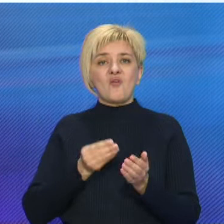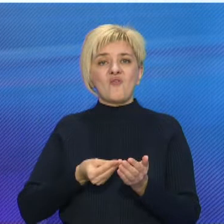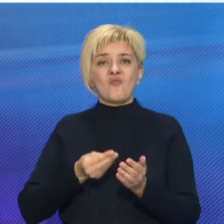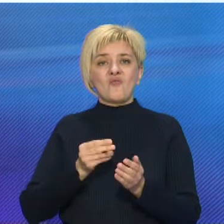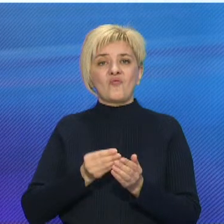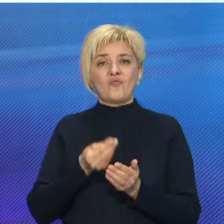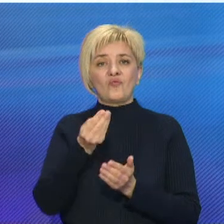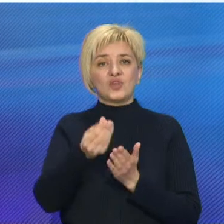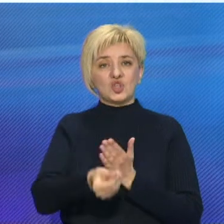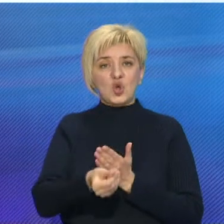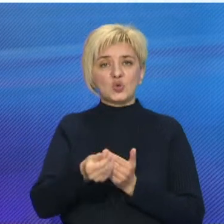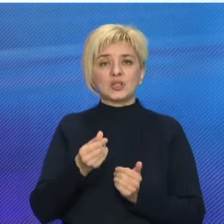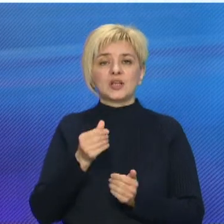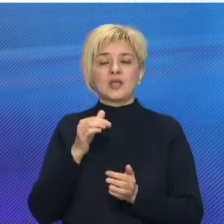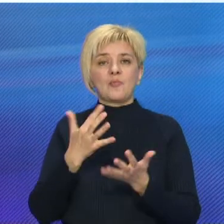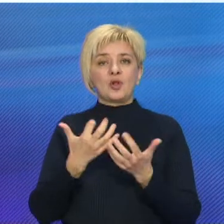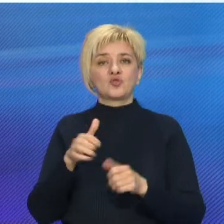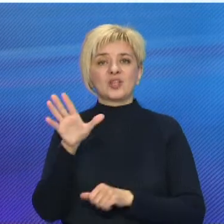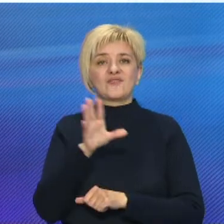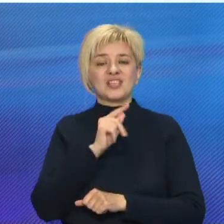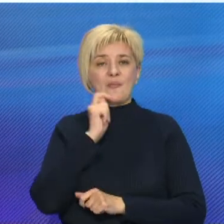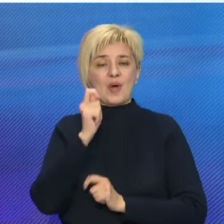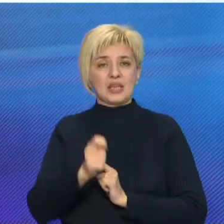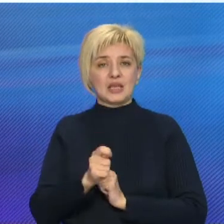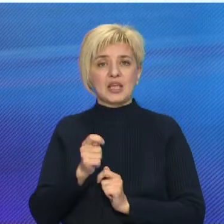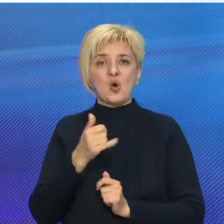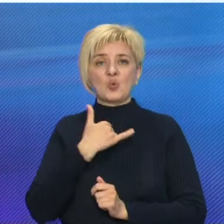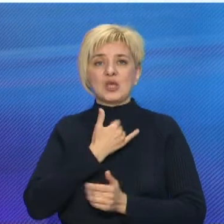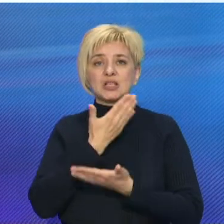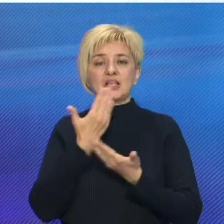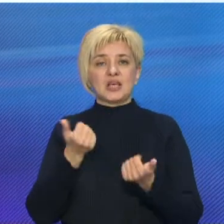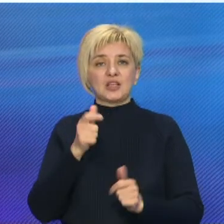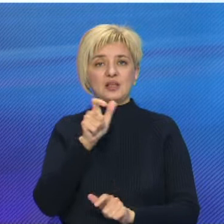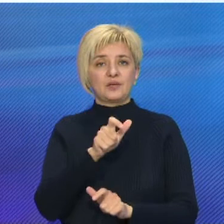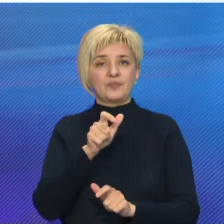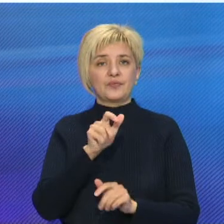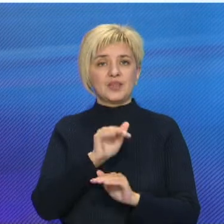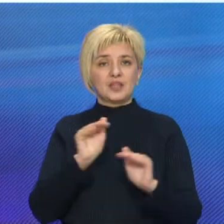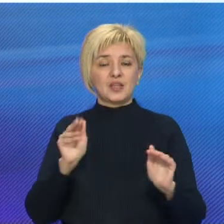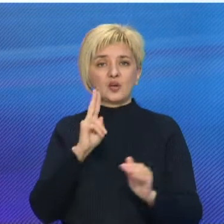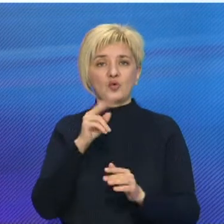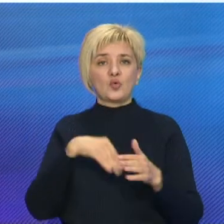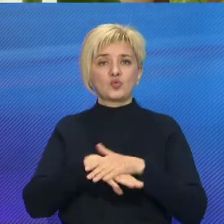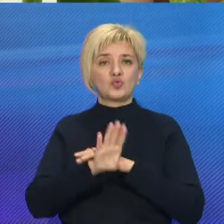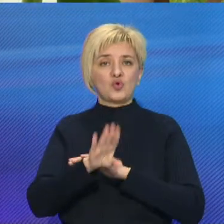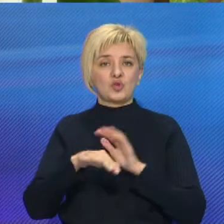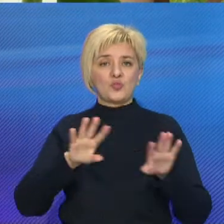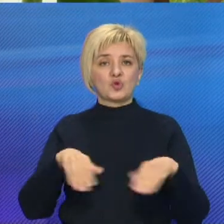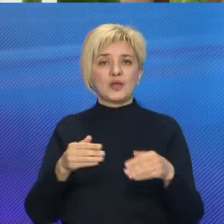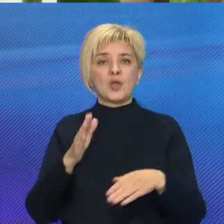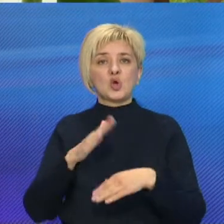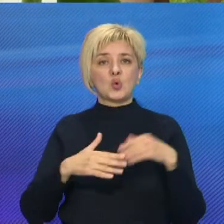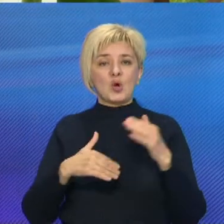и при этом они получают все подарки. То есть у нас нет ни одного конкурсанта, кто бы ушел сегодня с пустыми руками. Когда